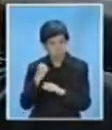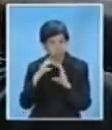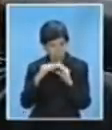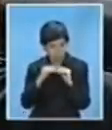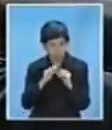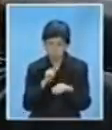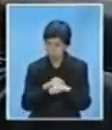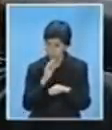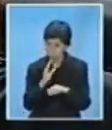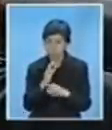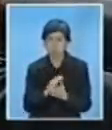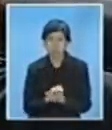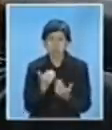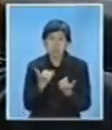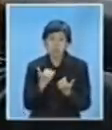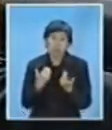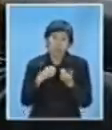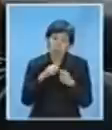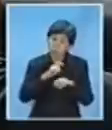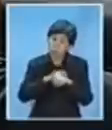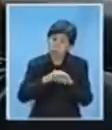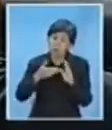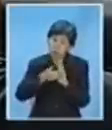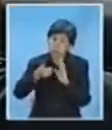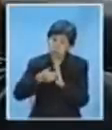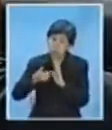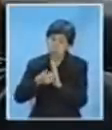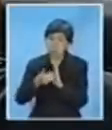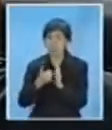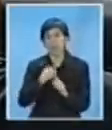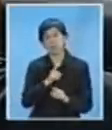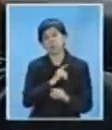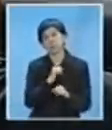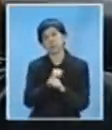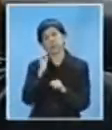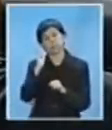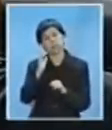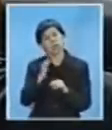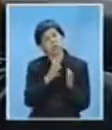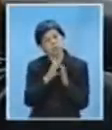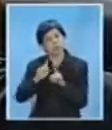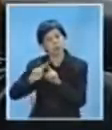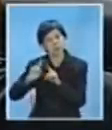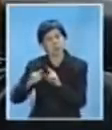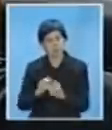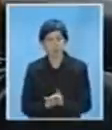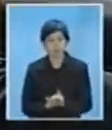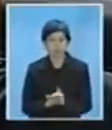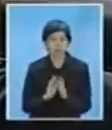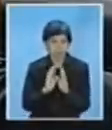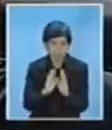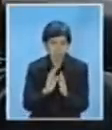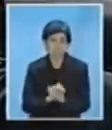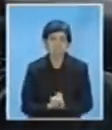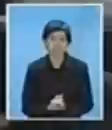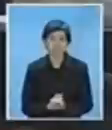มและเวลาที่เกิดขึ้นก็ต้องหักจากผู้ที่ทำหน้าที่ในการอภิปรายของแต่ละฝ่ายด้วยโปรดได้วินิจฉัยด้วยครับก